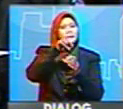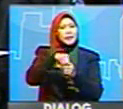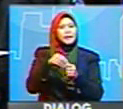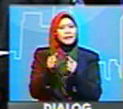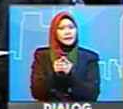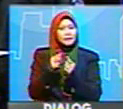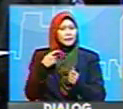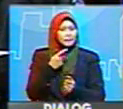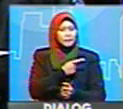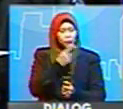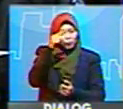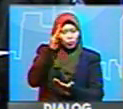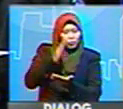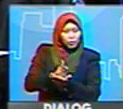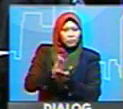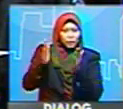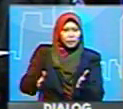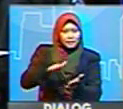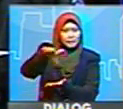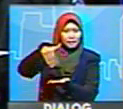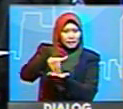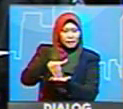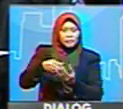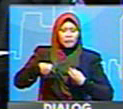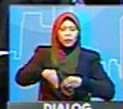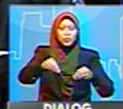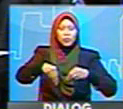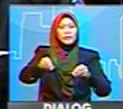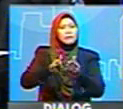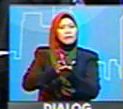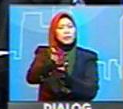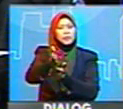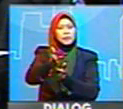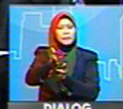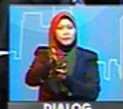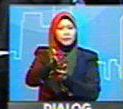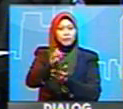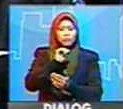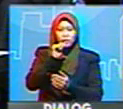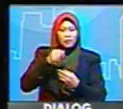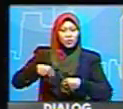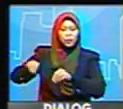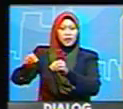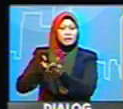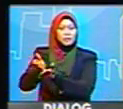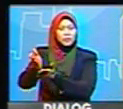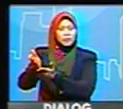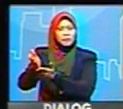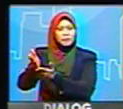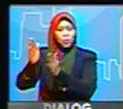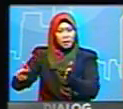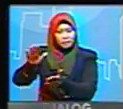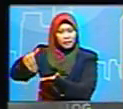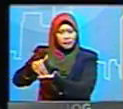jihad membanggil orang tengah ni iaitu yang menjual secara terus kepada pertbahan peladan kawasan dan tidak kepada orang tengah meningkat penapatannya meningkat